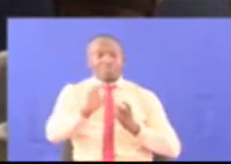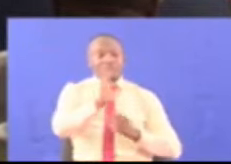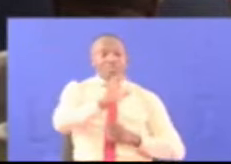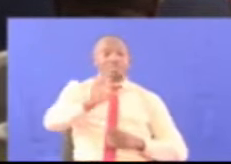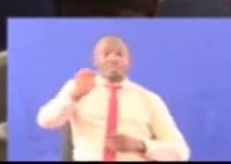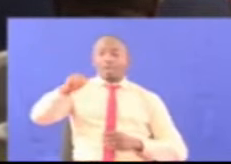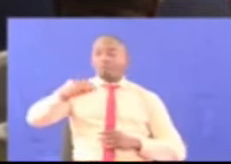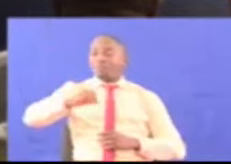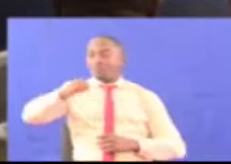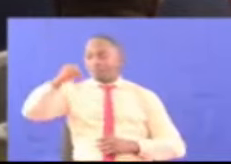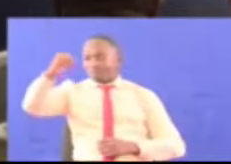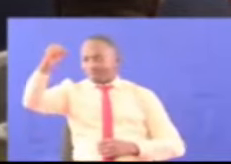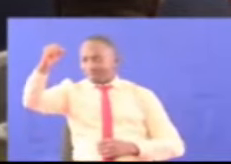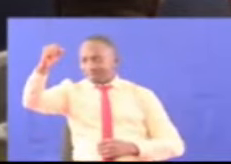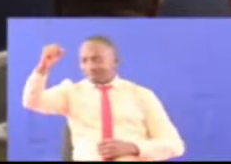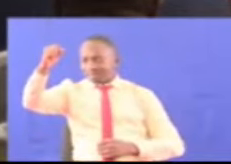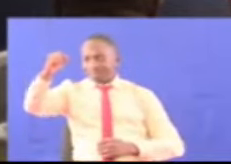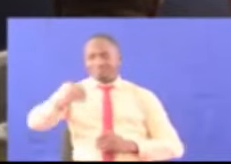CCM oye!